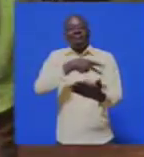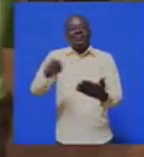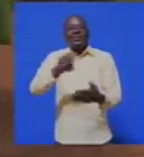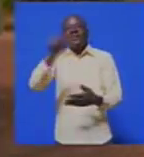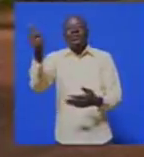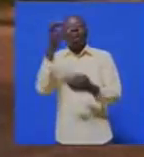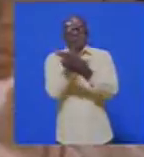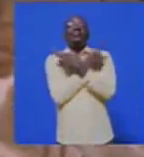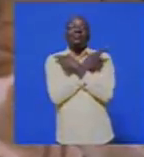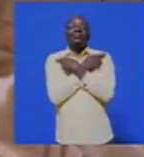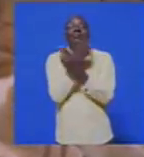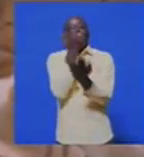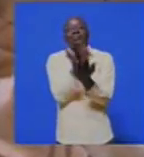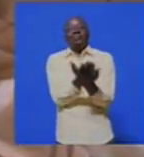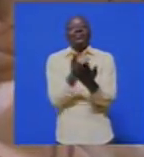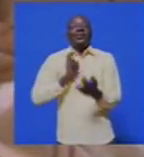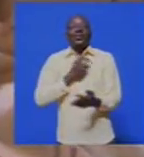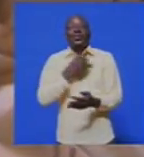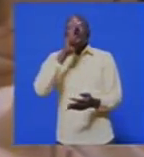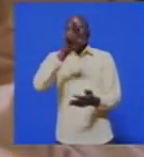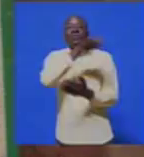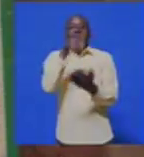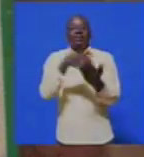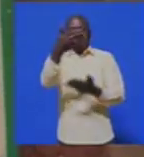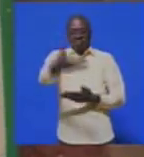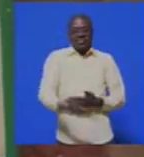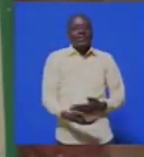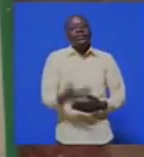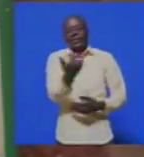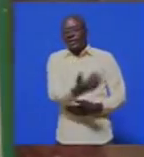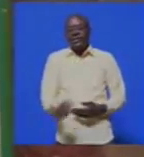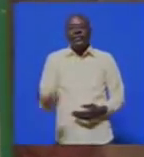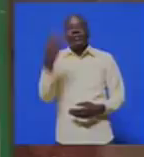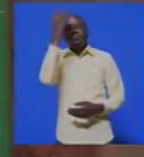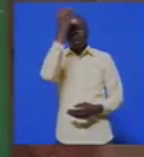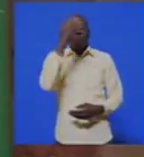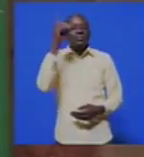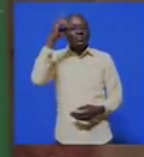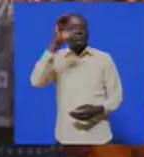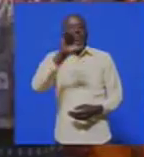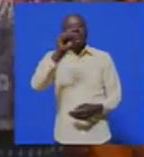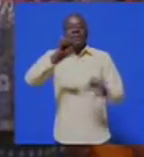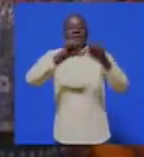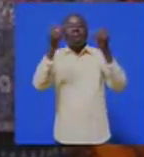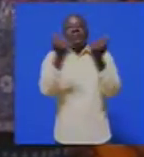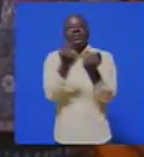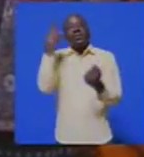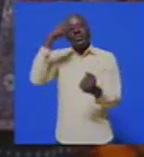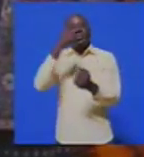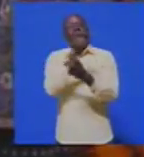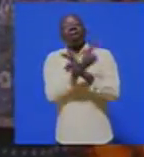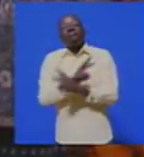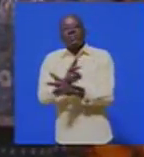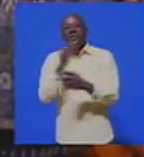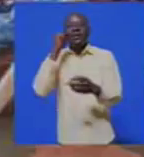dans leur lit. Nous sommes dans le centre d'accueil d'enfants en détresse, CAET, de l'Association pour la sauvegarde de la femme